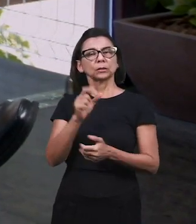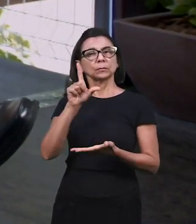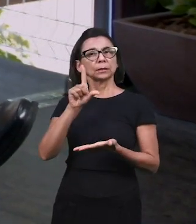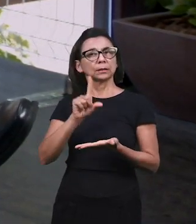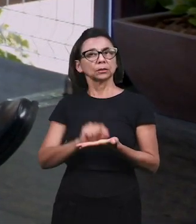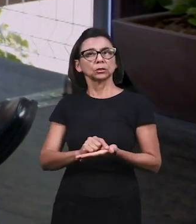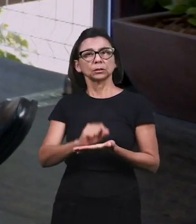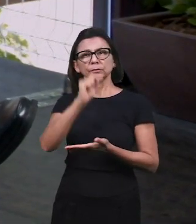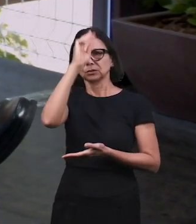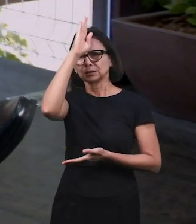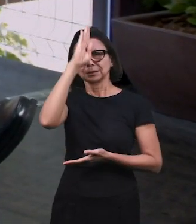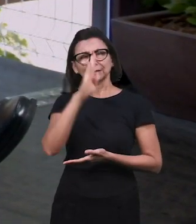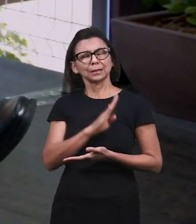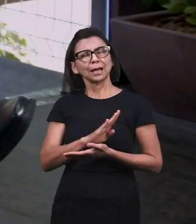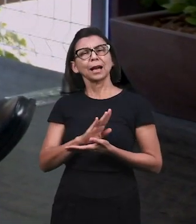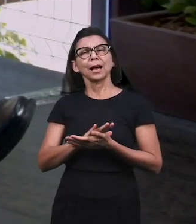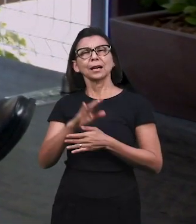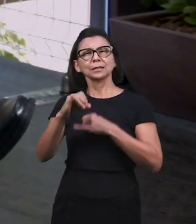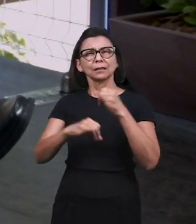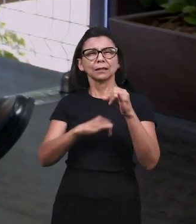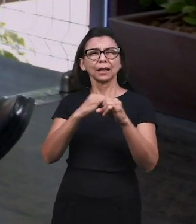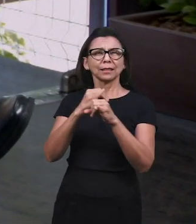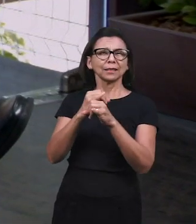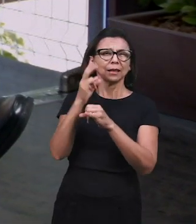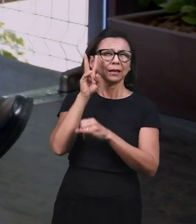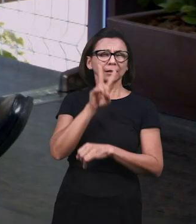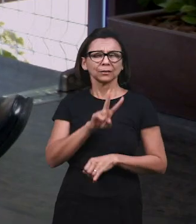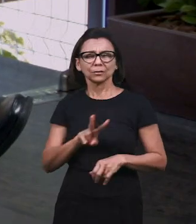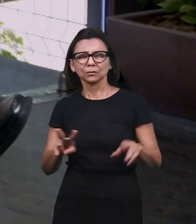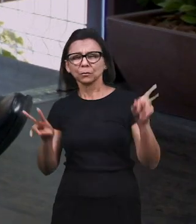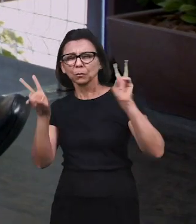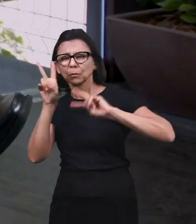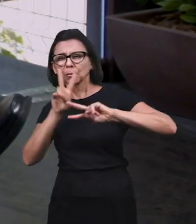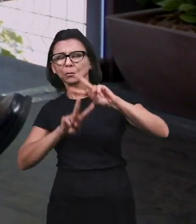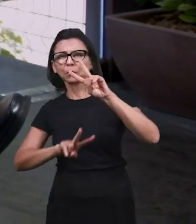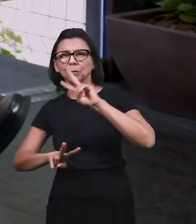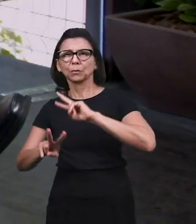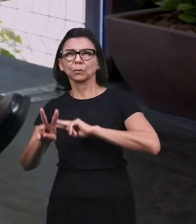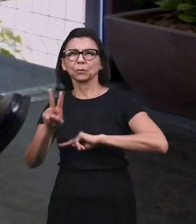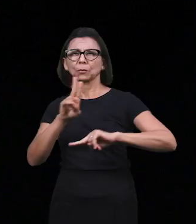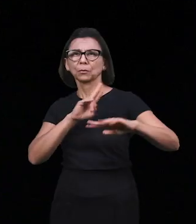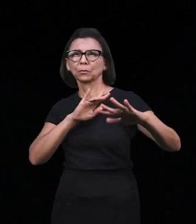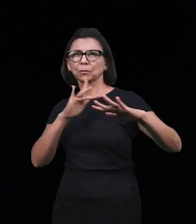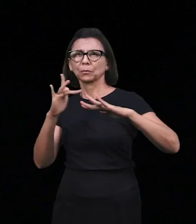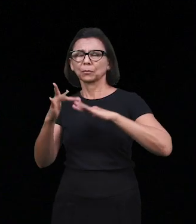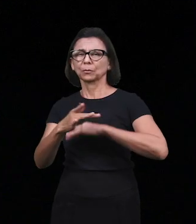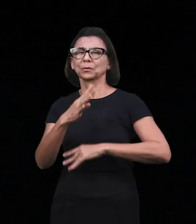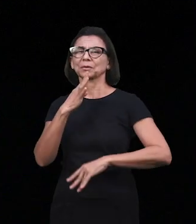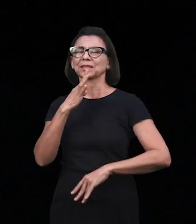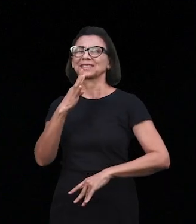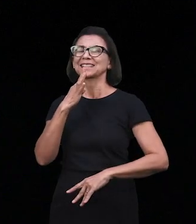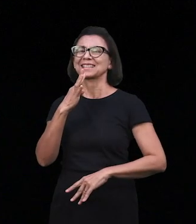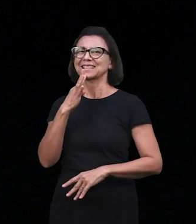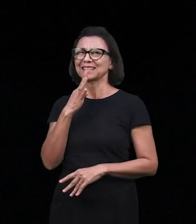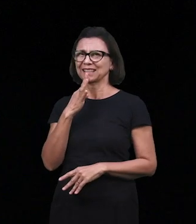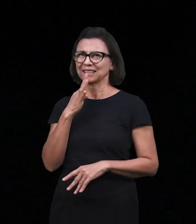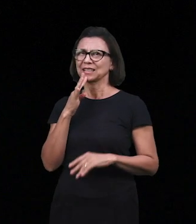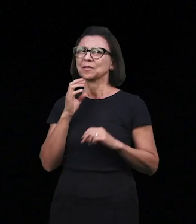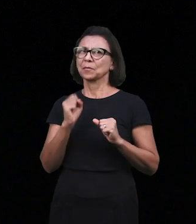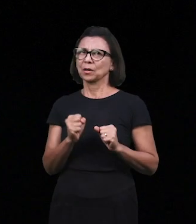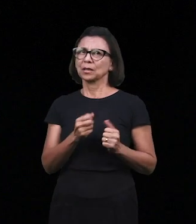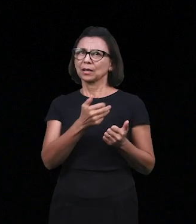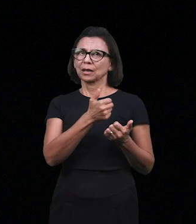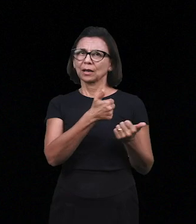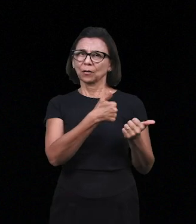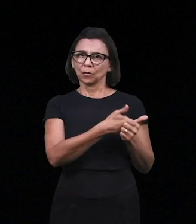les applications gratuites, naviguer dans ces applications et connaître davantage sur nous et nos plateformes numériques. Vous pouvez encore